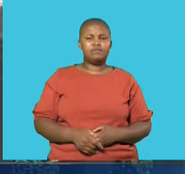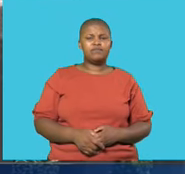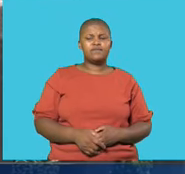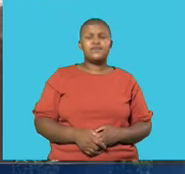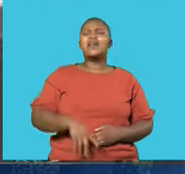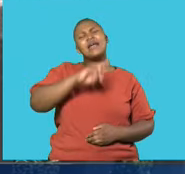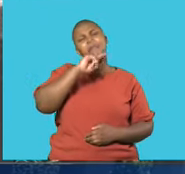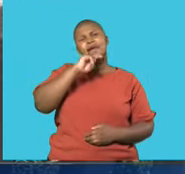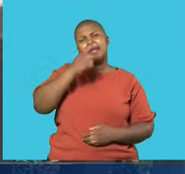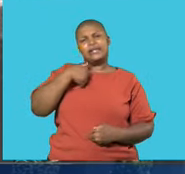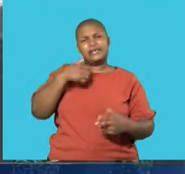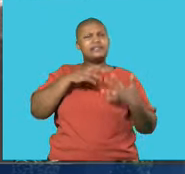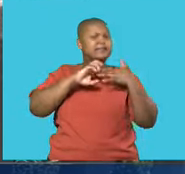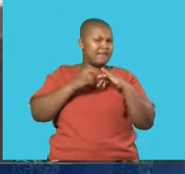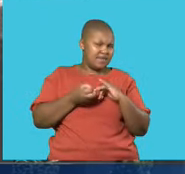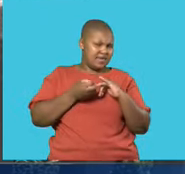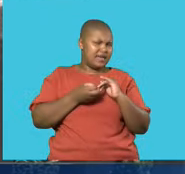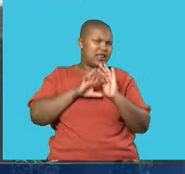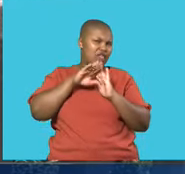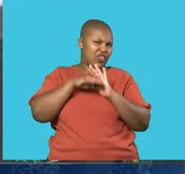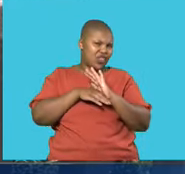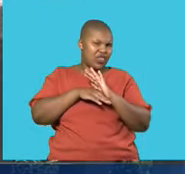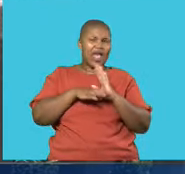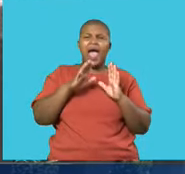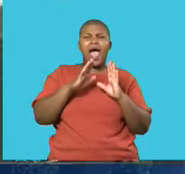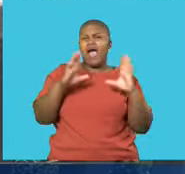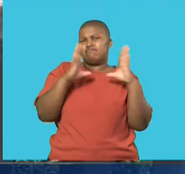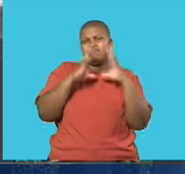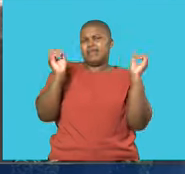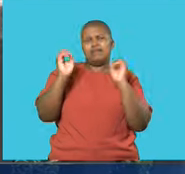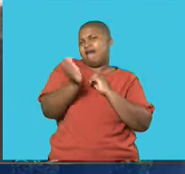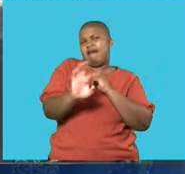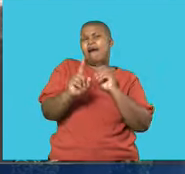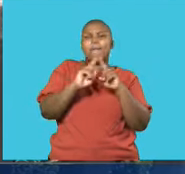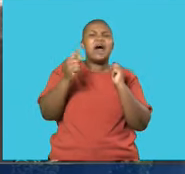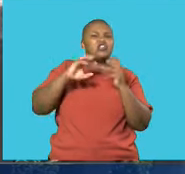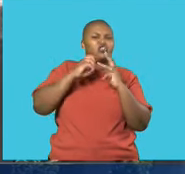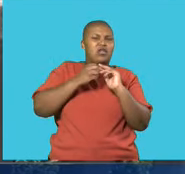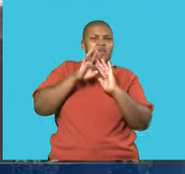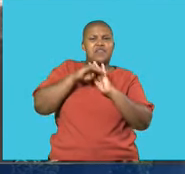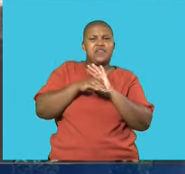asibucedange sibehlisile kancane njengoba sisebenza ebusuku nemini.